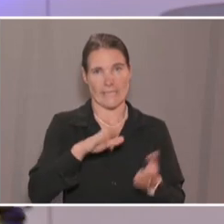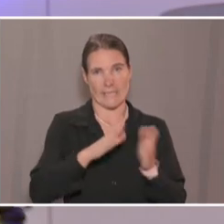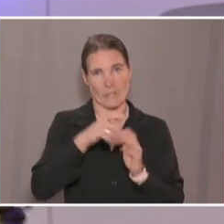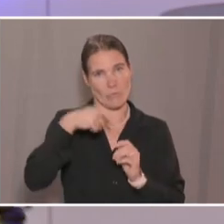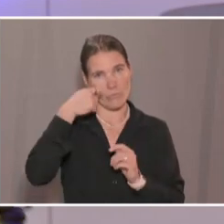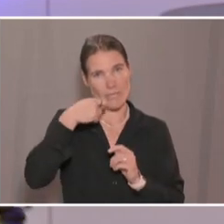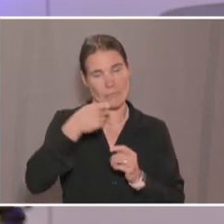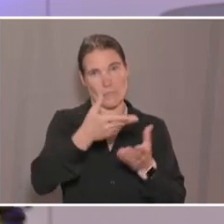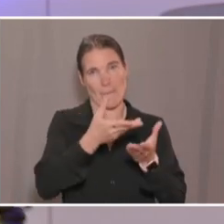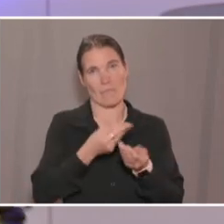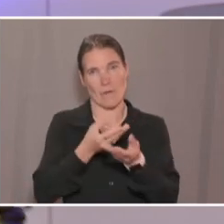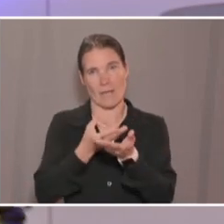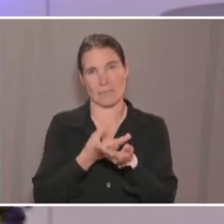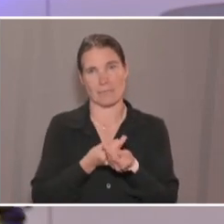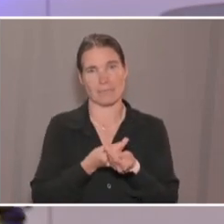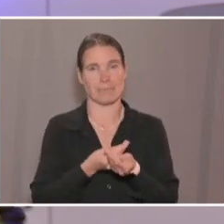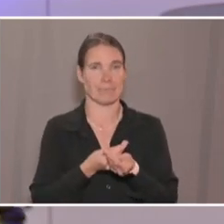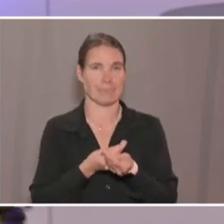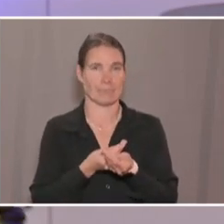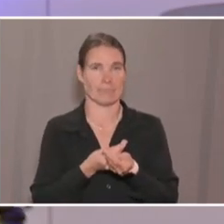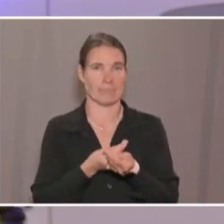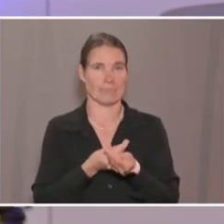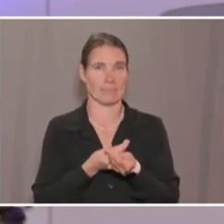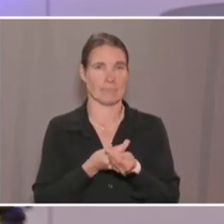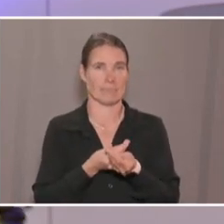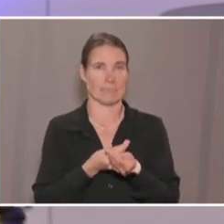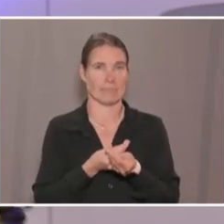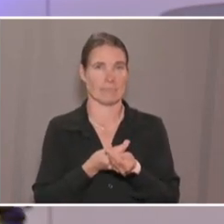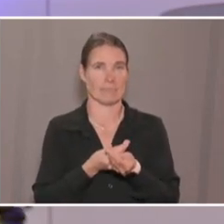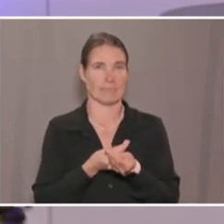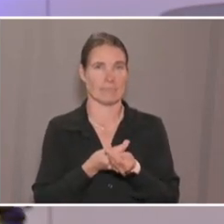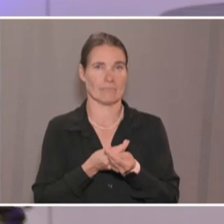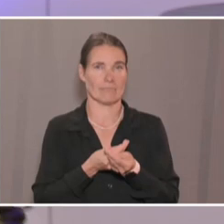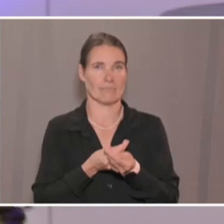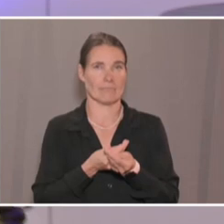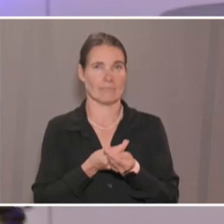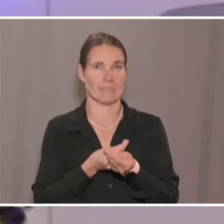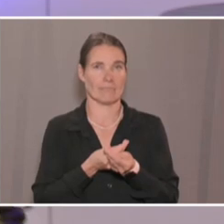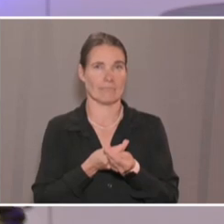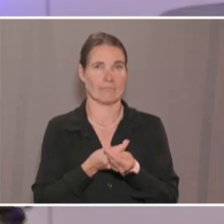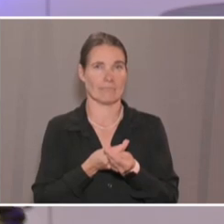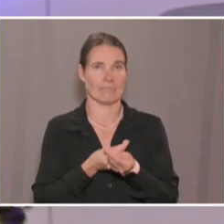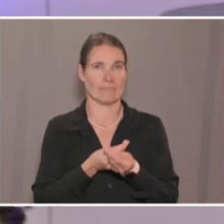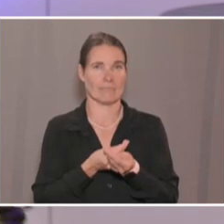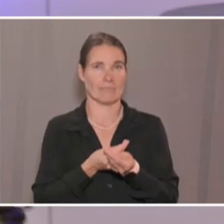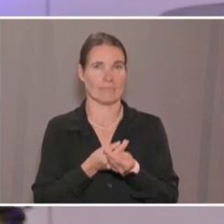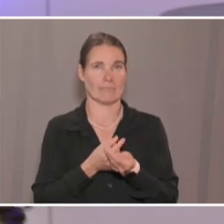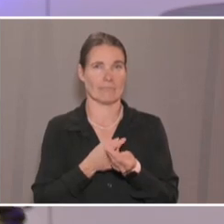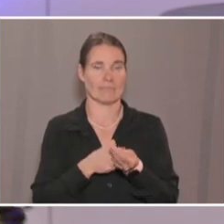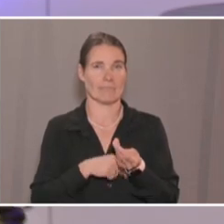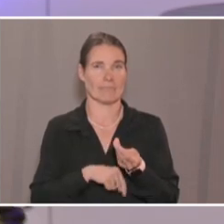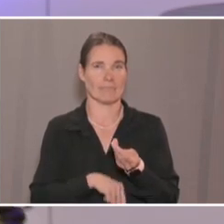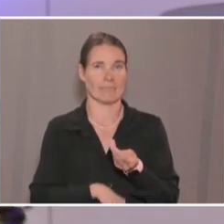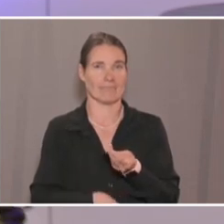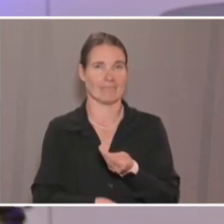Empfang hier. Denn wenn ich mal kurz im Revier unseres lyrikbewanderten Präsidenten wildern darf, der heute gar kein Gedicht genannt hat,